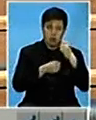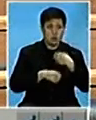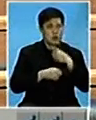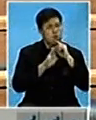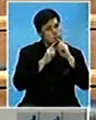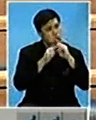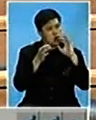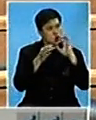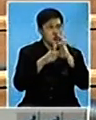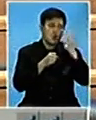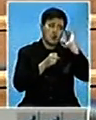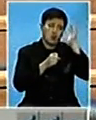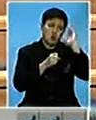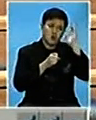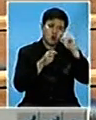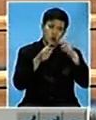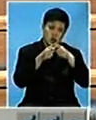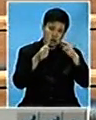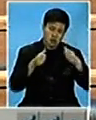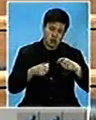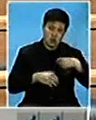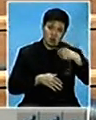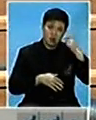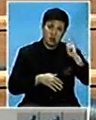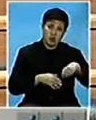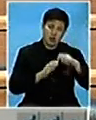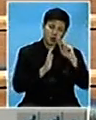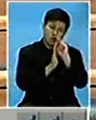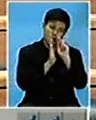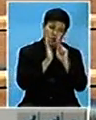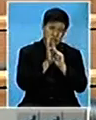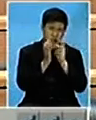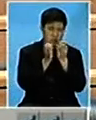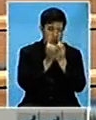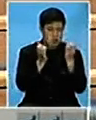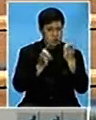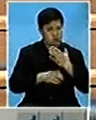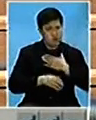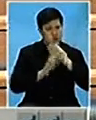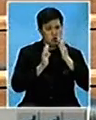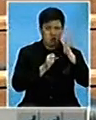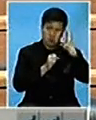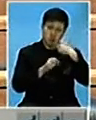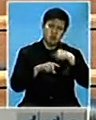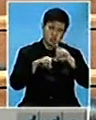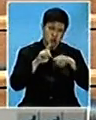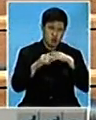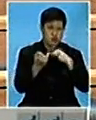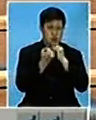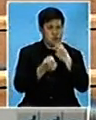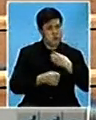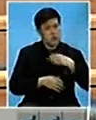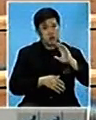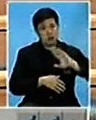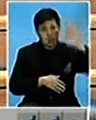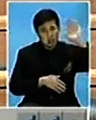าเรื่องการอภิปรายรายงานของศาลรัฐธรรมนูญจริงๆเมื่อสักครู่ผู้อภิปรายก็เป็นเพื่อนสนิทกันไม่อยากลุกขึ้นมาประท้ว